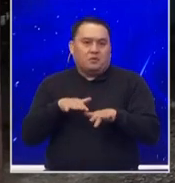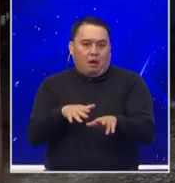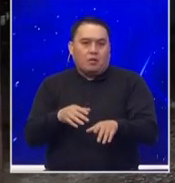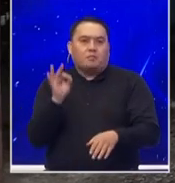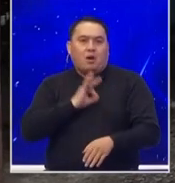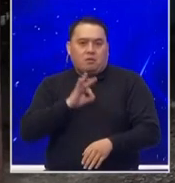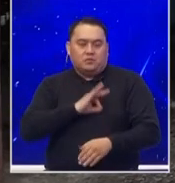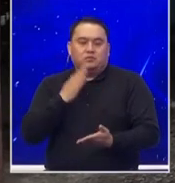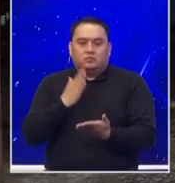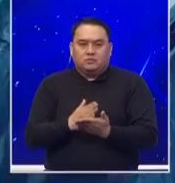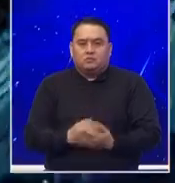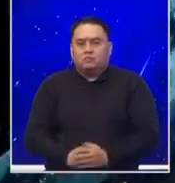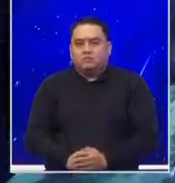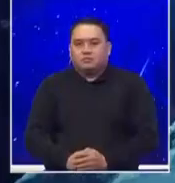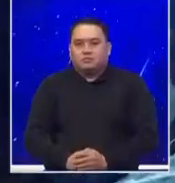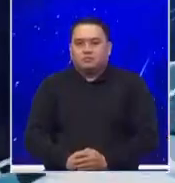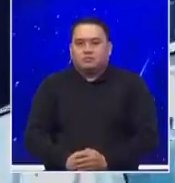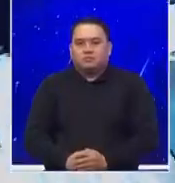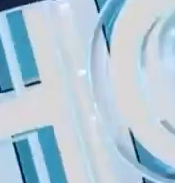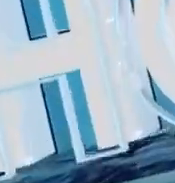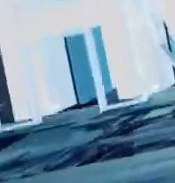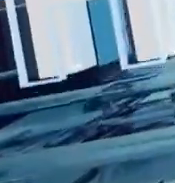при этом хорошую прибыль.